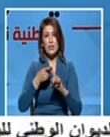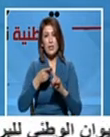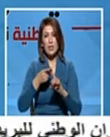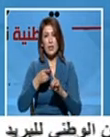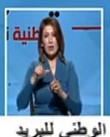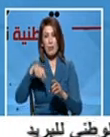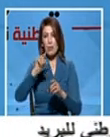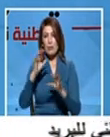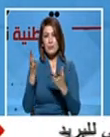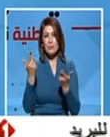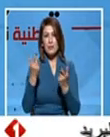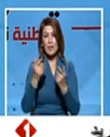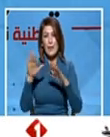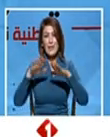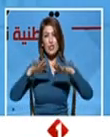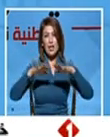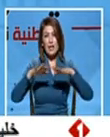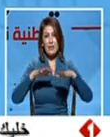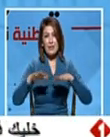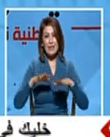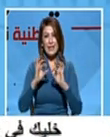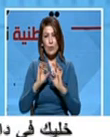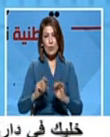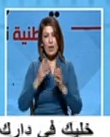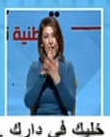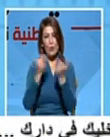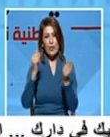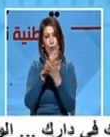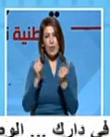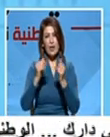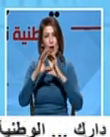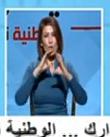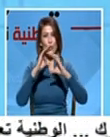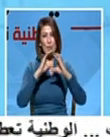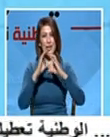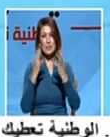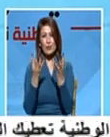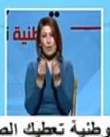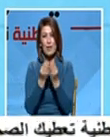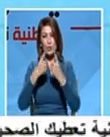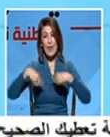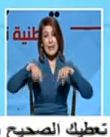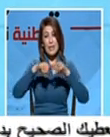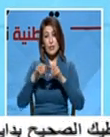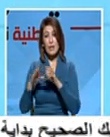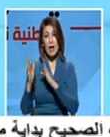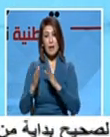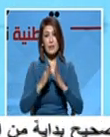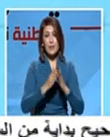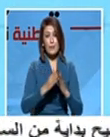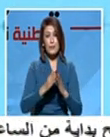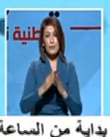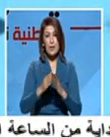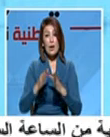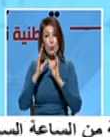عملنا سبقنا وخذينا إجراءات استباقية ونسقنا مع أقسام استشفائية والمريض ما